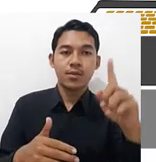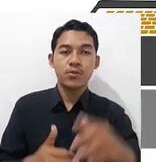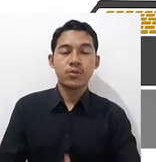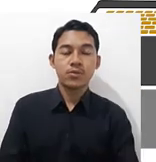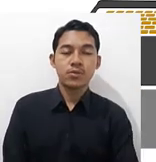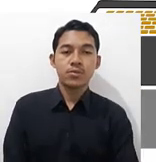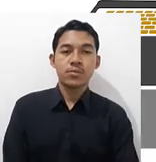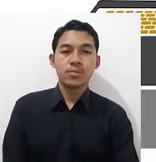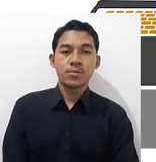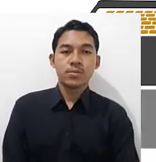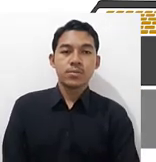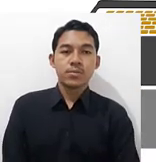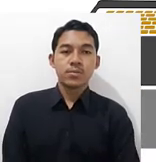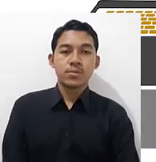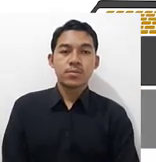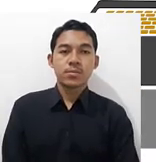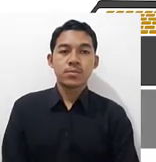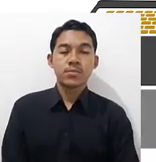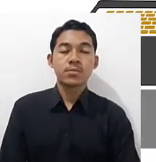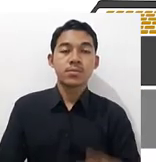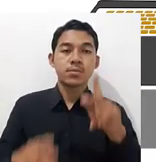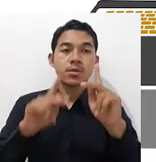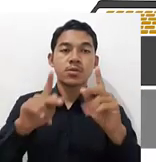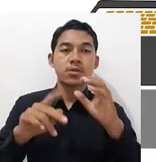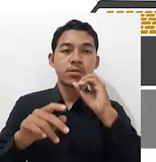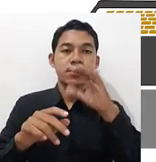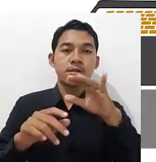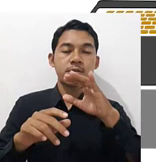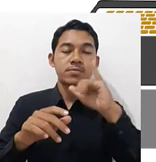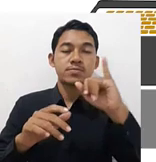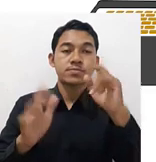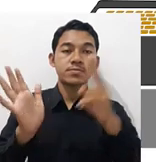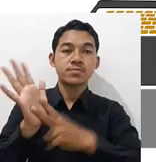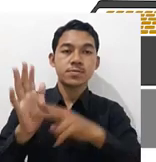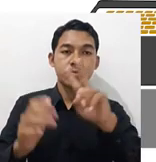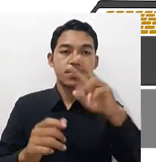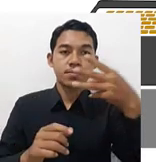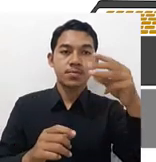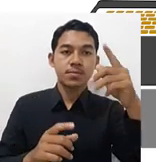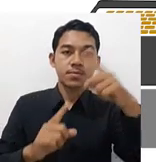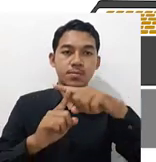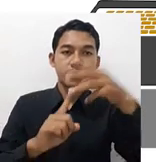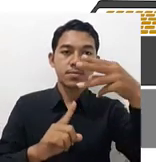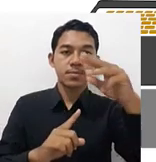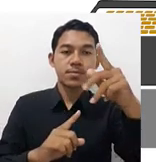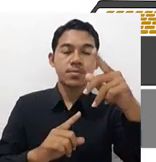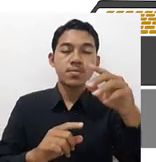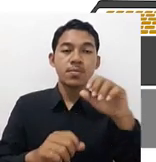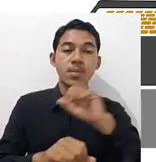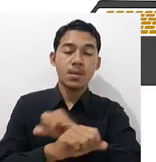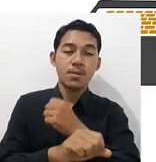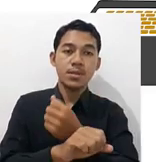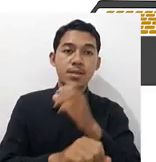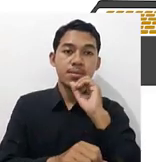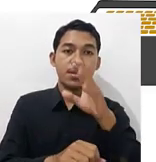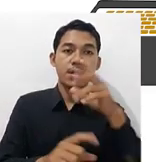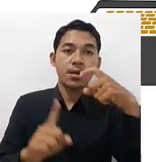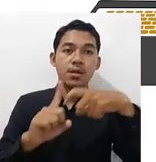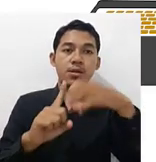selain disebut inverter, gerbang logika NOT juga bisa dibilang sebagai komplement, ya.